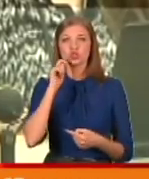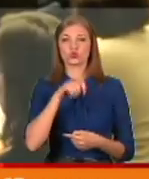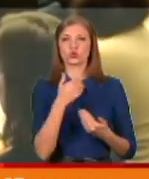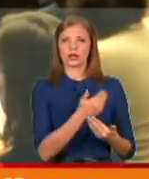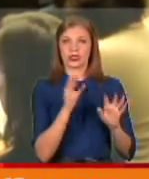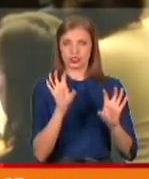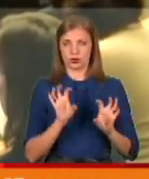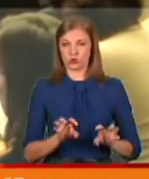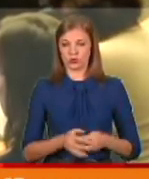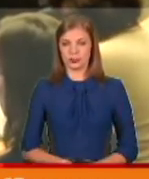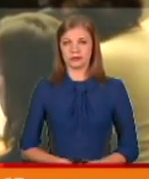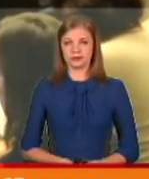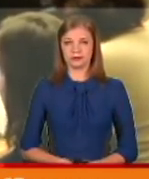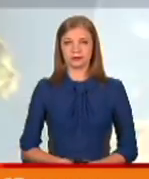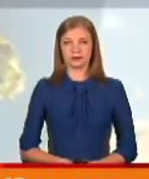українській конституції.